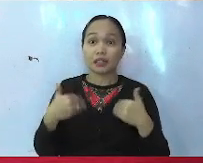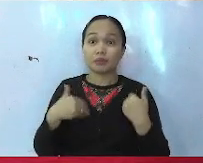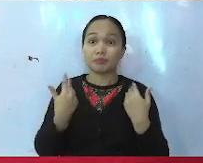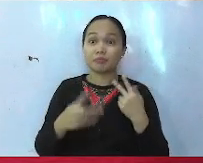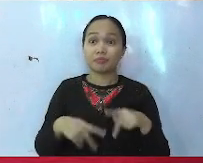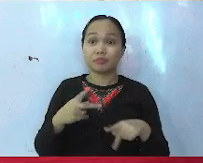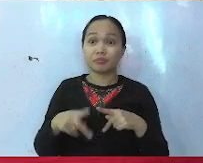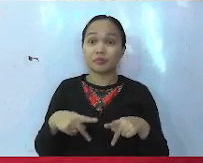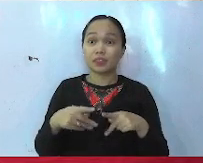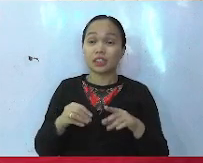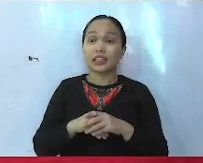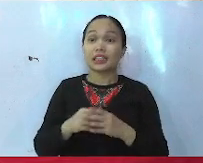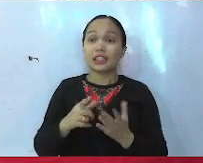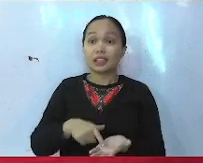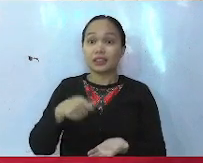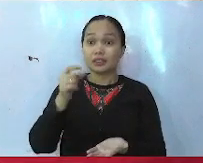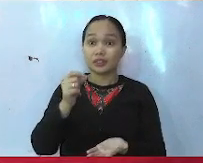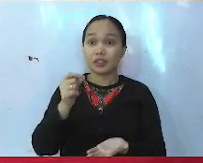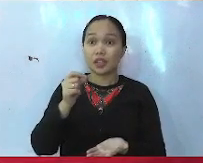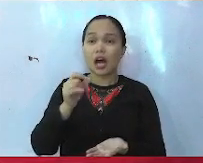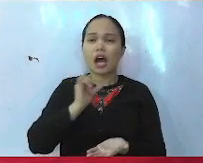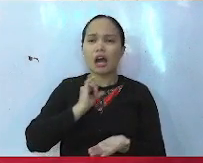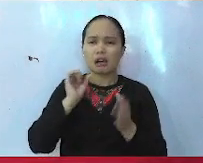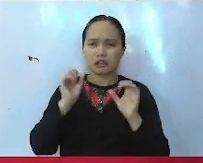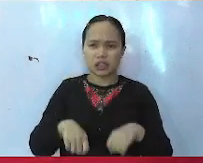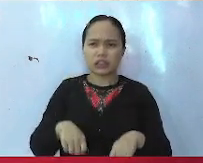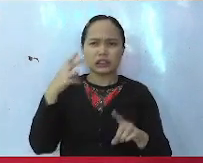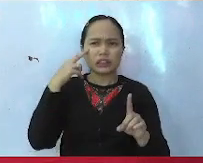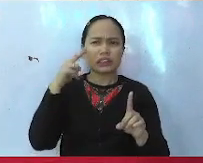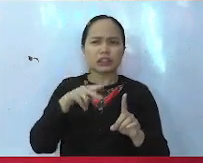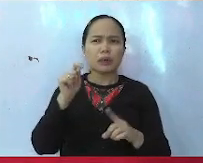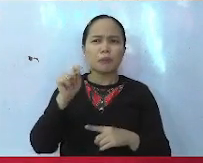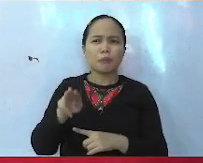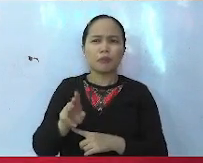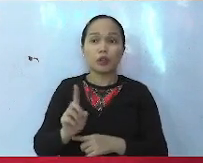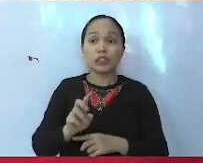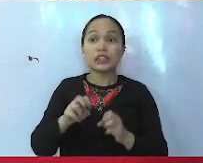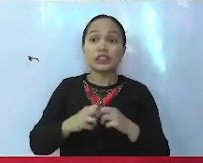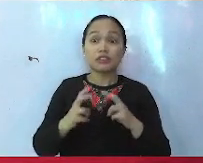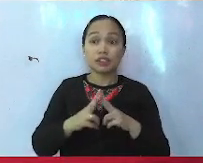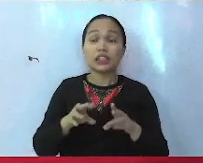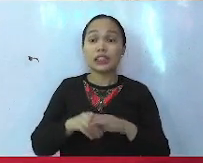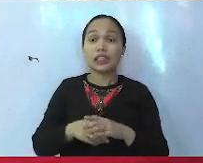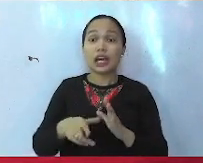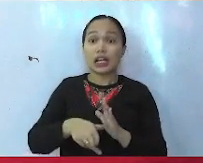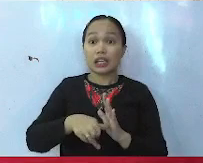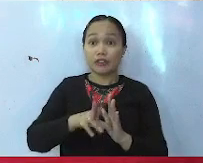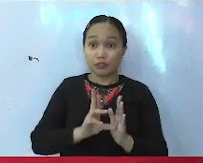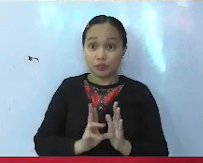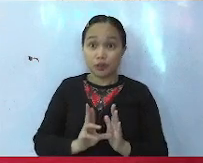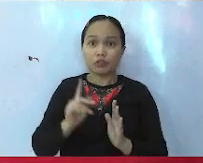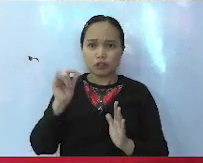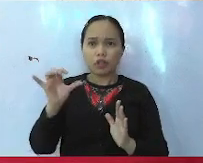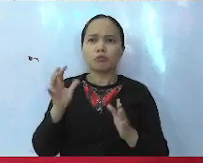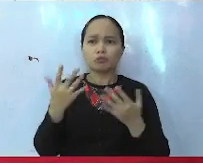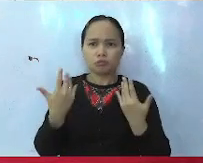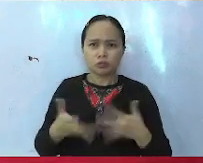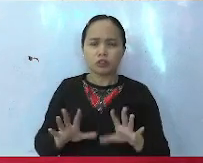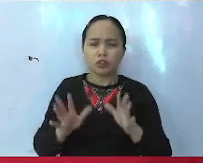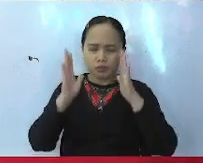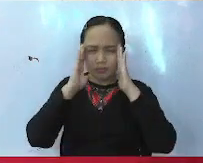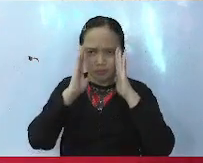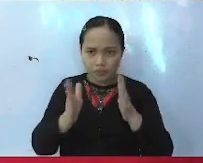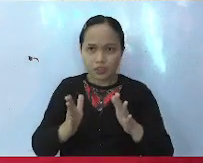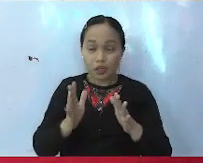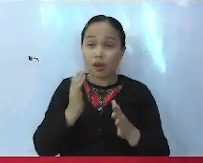Tarlac, nag-uusap, nakikita ko sila na pati dun sa recap, tutok na tutok talaga sila eh. Kasi it is very important,